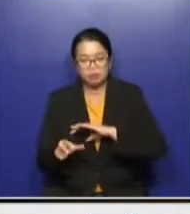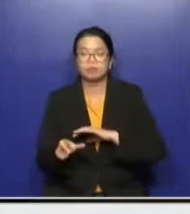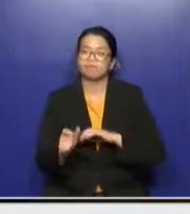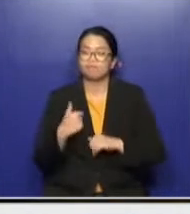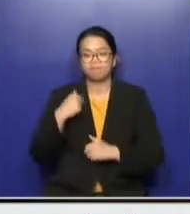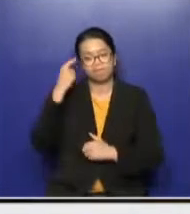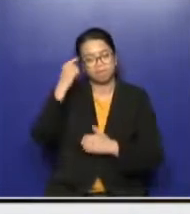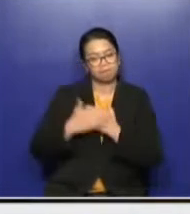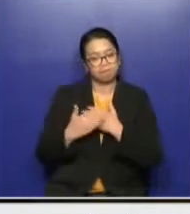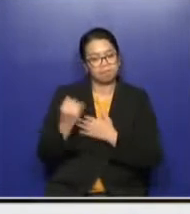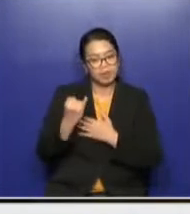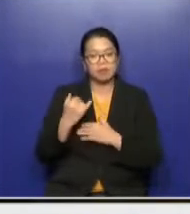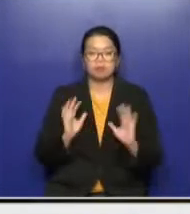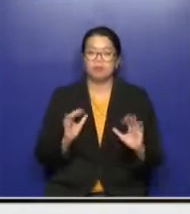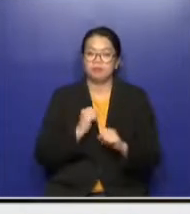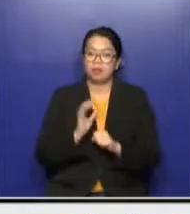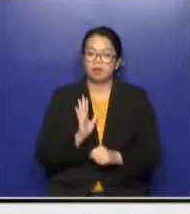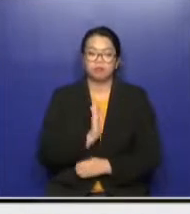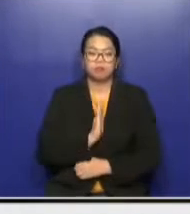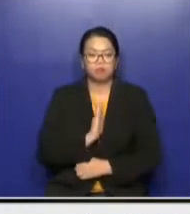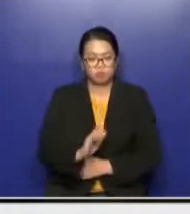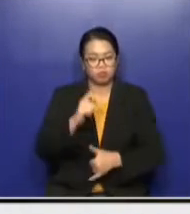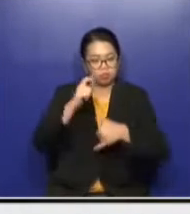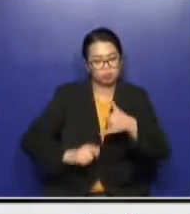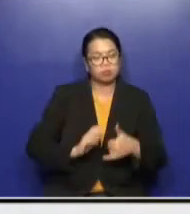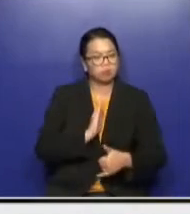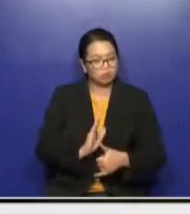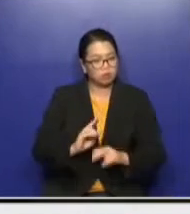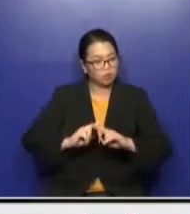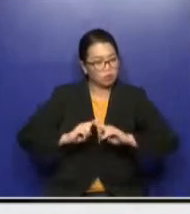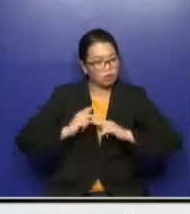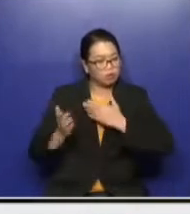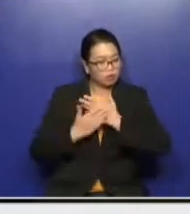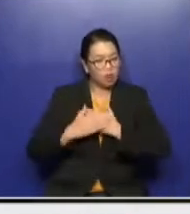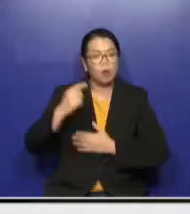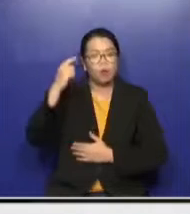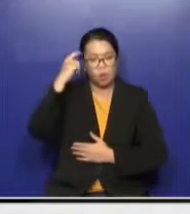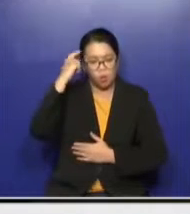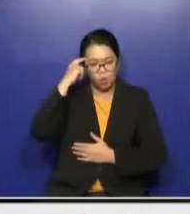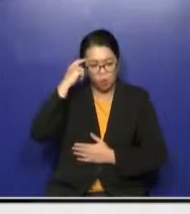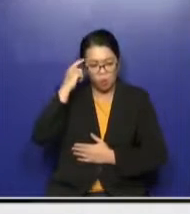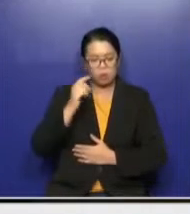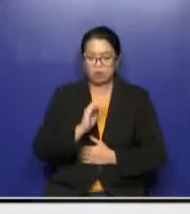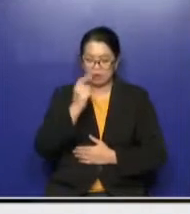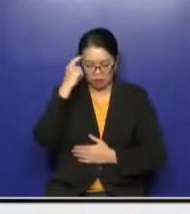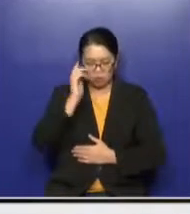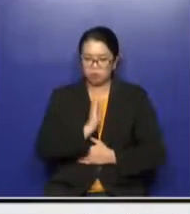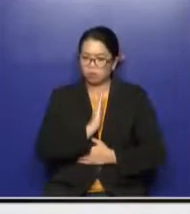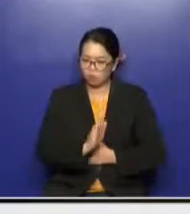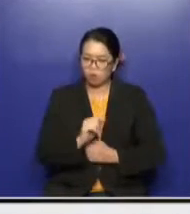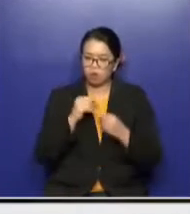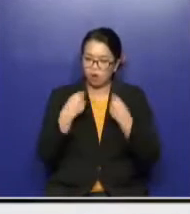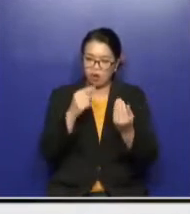เนี่ยมันต้องมีความซื่อสัตย์มันต้องซื่อสัตย์ต่อตัวเองต้องซื่อสัตย์ต่อประเทศชาติแล้วก็ต้